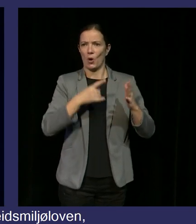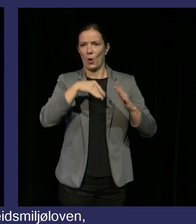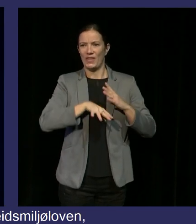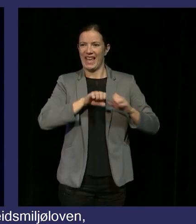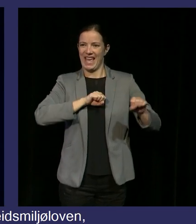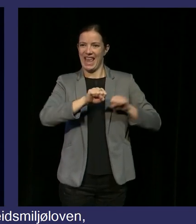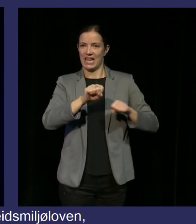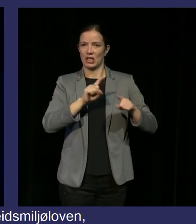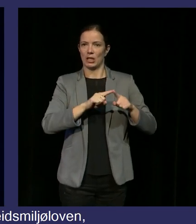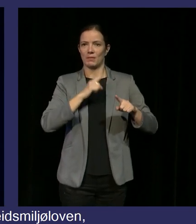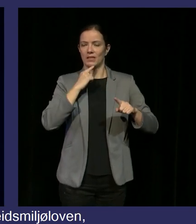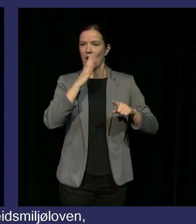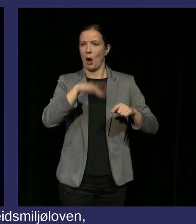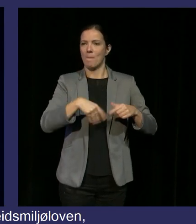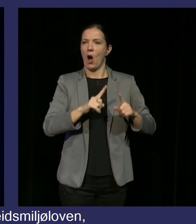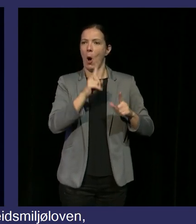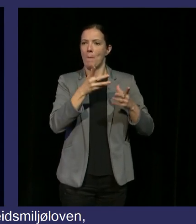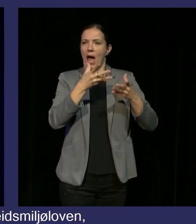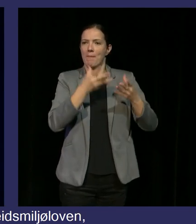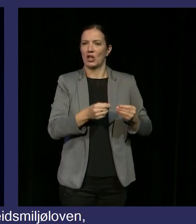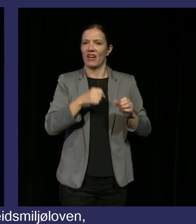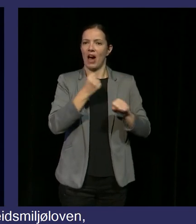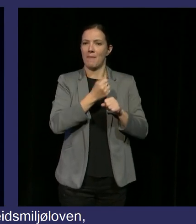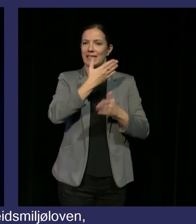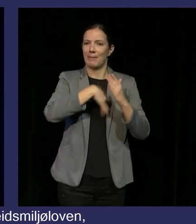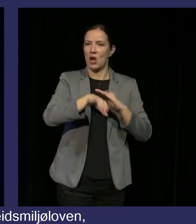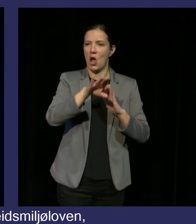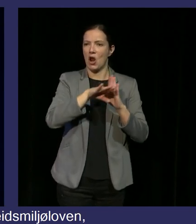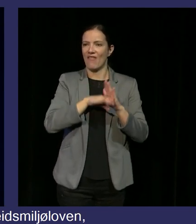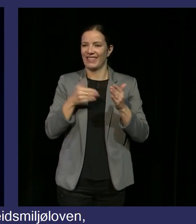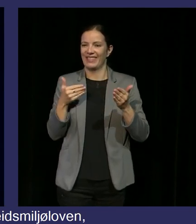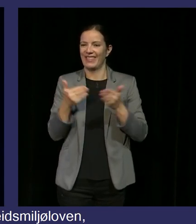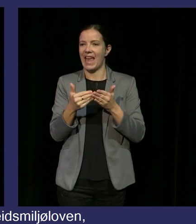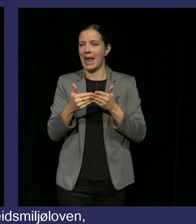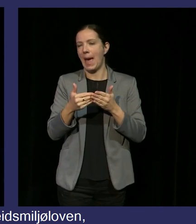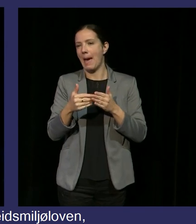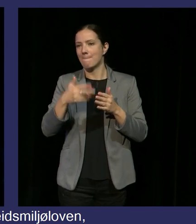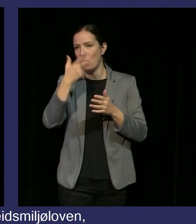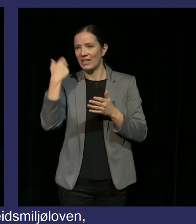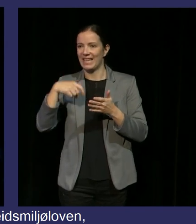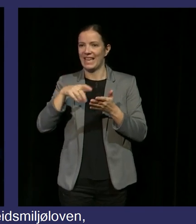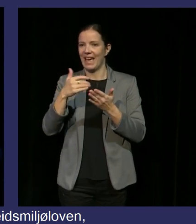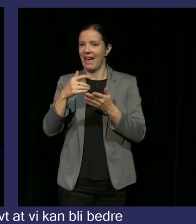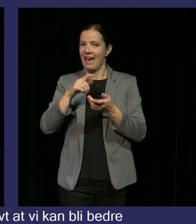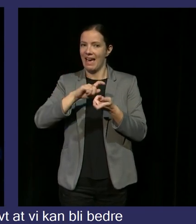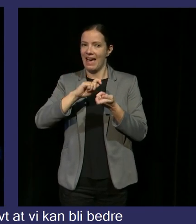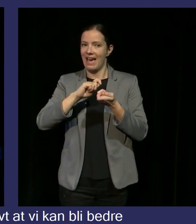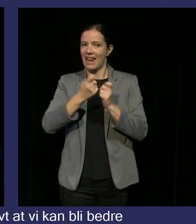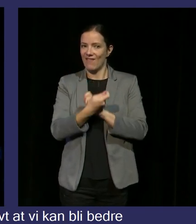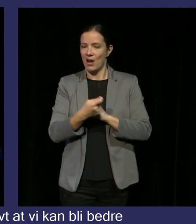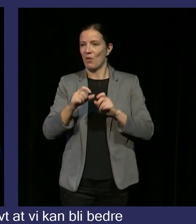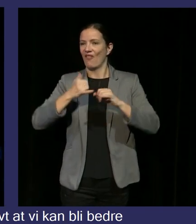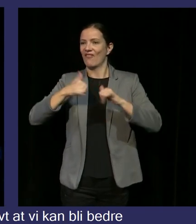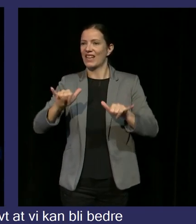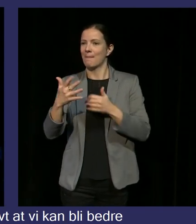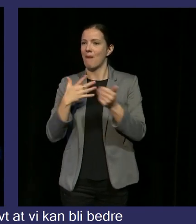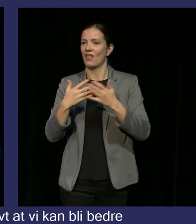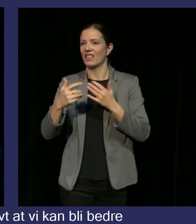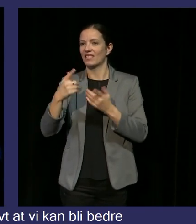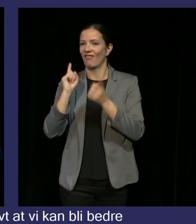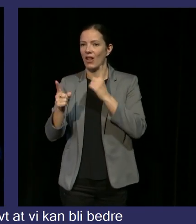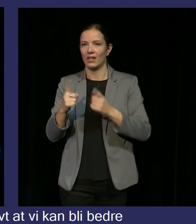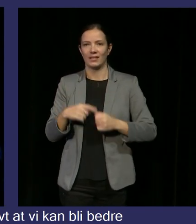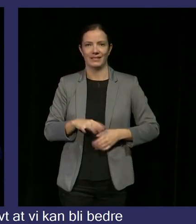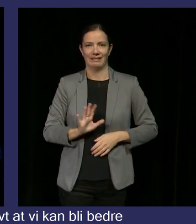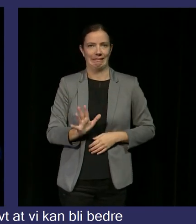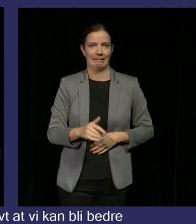om oppmykning av arbeidsmiljøloven, nærpolitireformen, fritt behandlingsvalg? Nei, det synes jeg ikke, men jeg tror